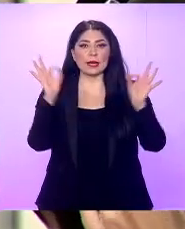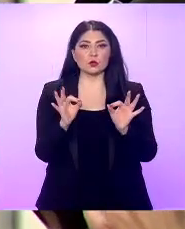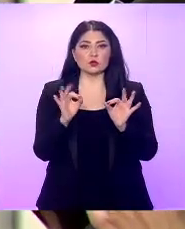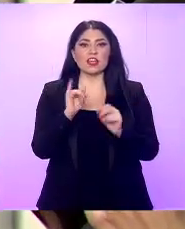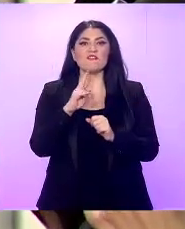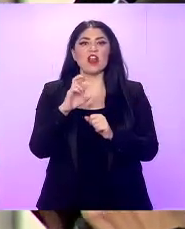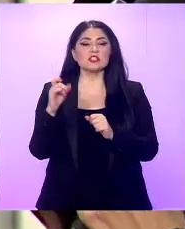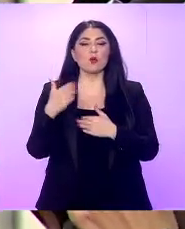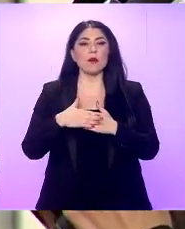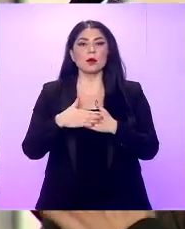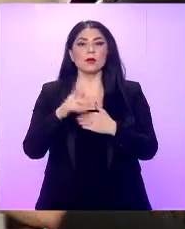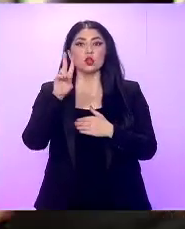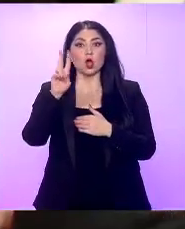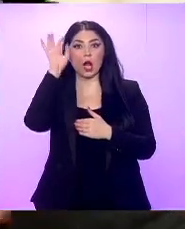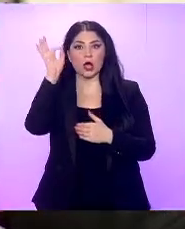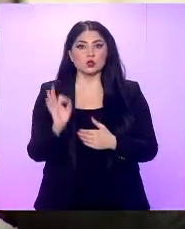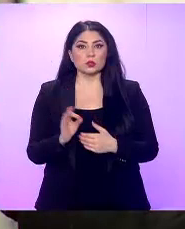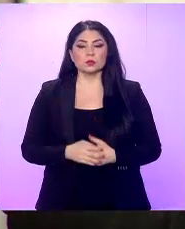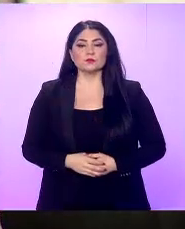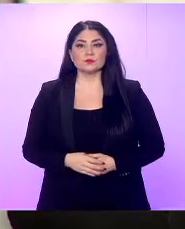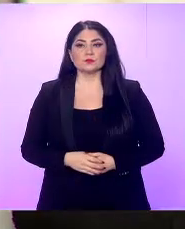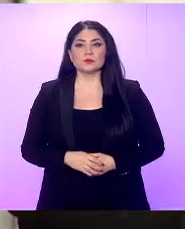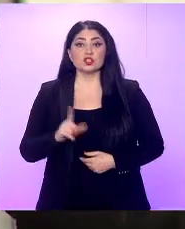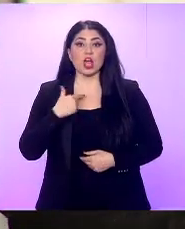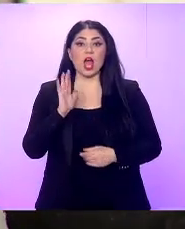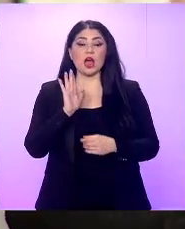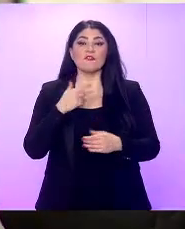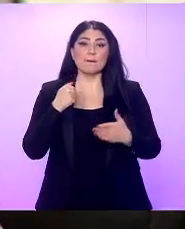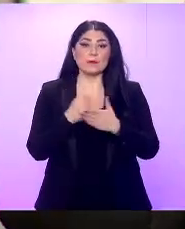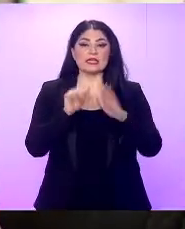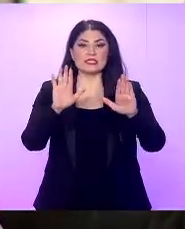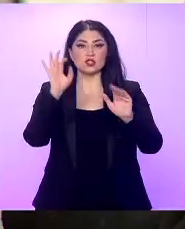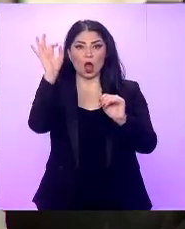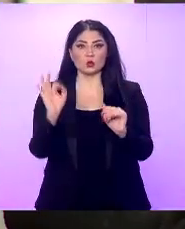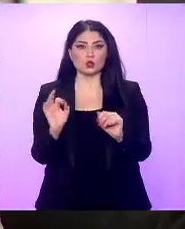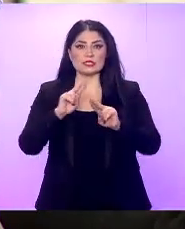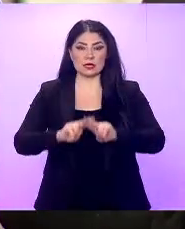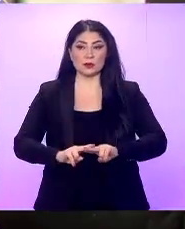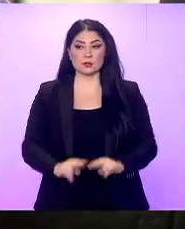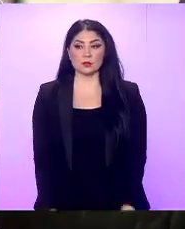inflația cu aproape 2% și să o țină sub 10%.